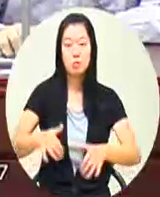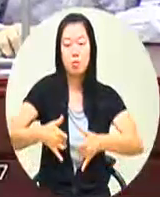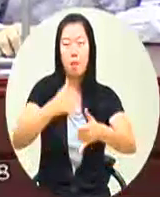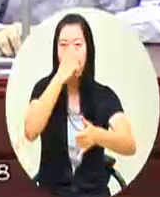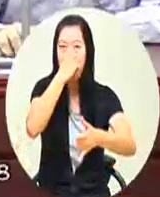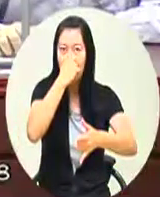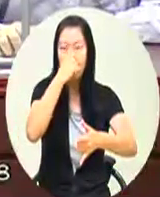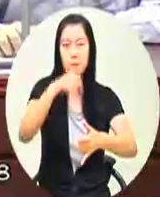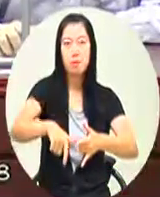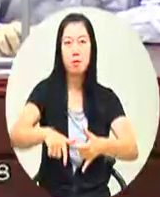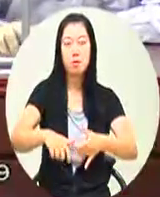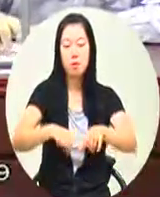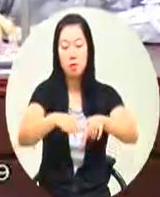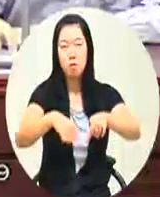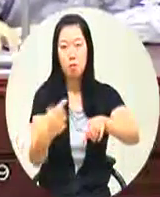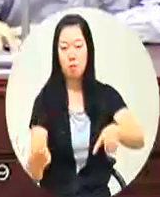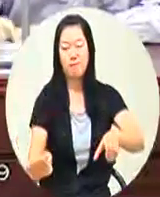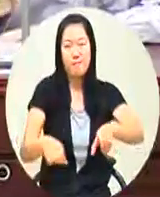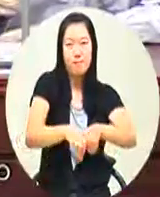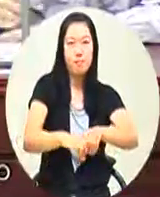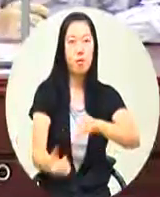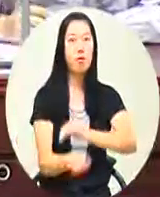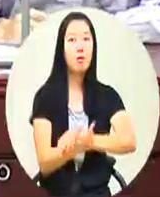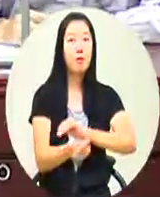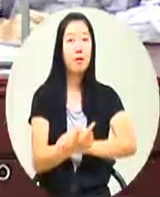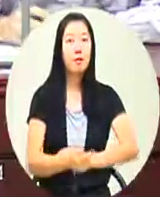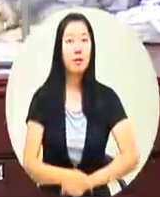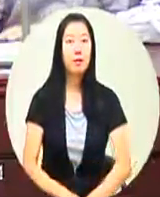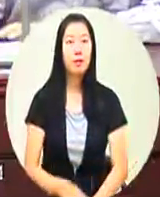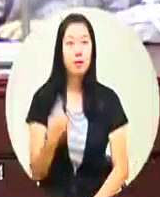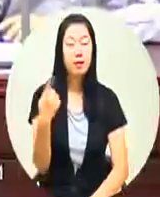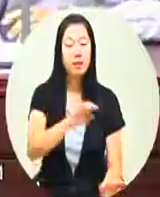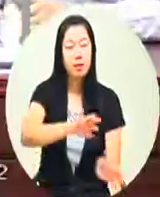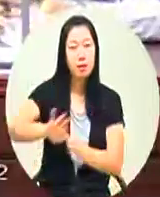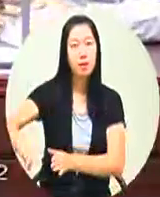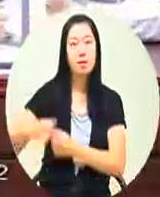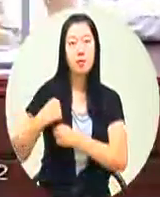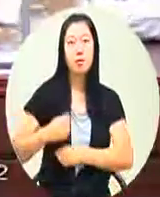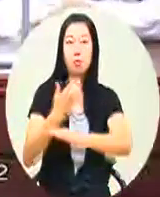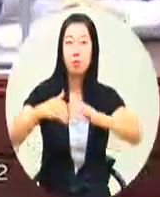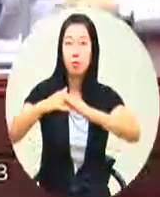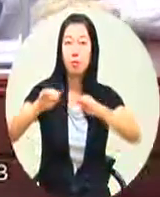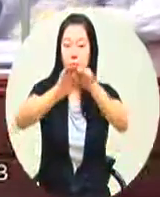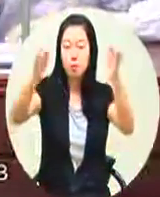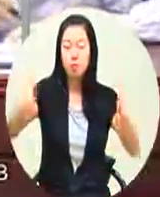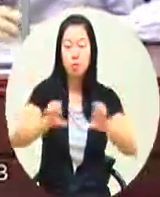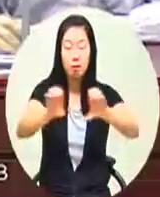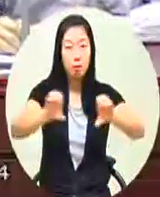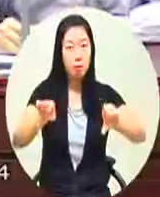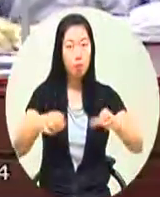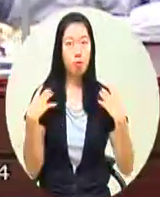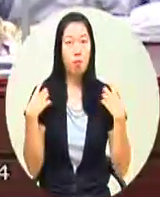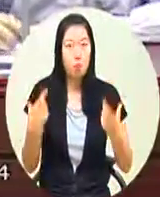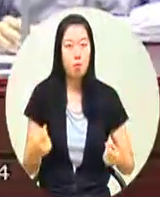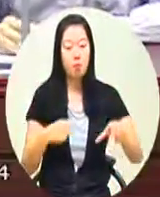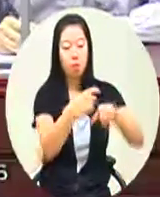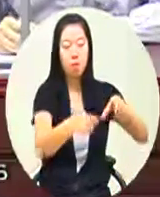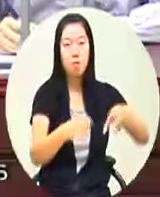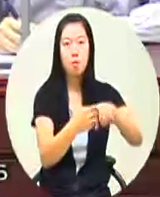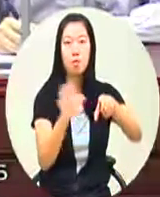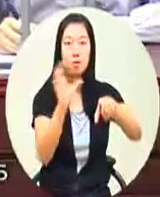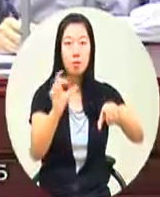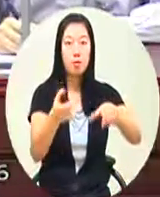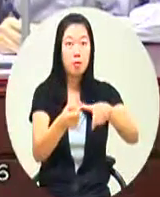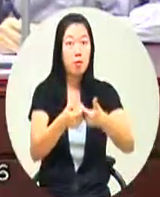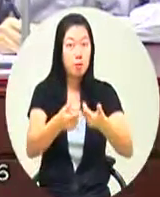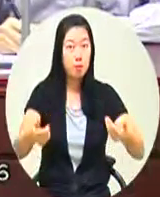赶快接通，打除接通。那另外军校路的这一个箱涵 原有的只是直径80公分的涵管，